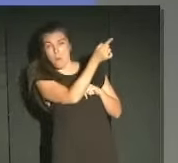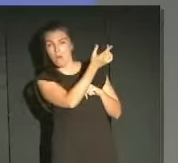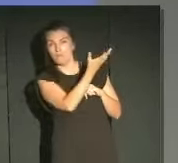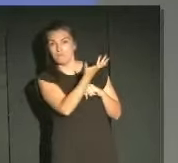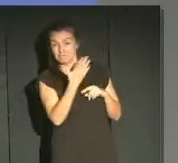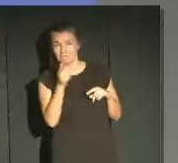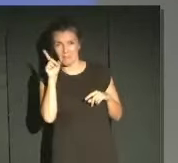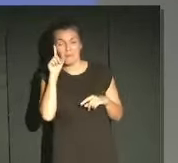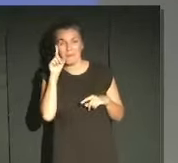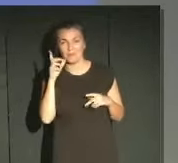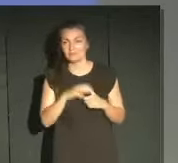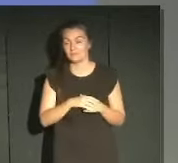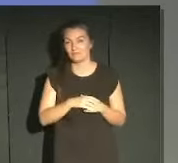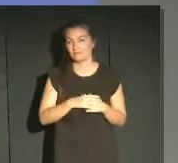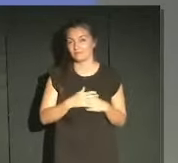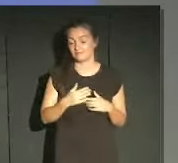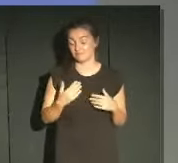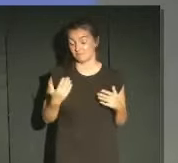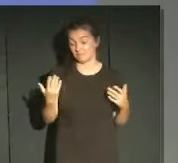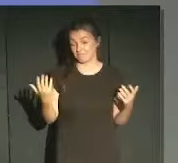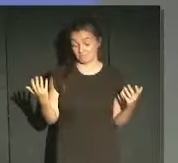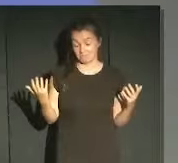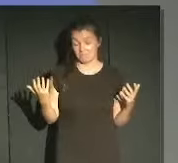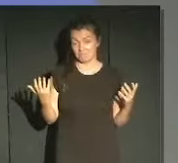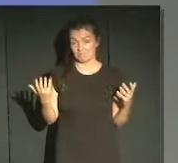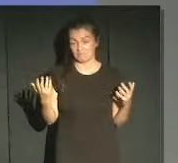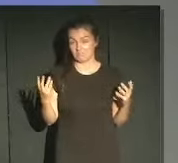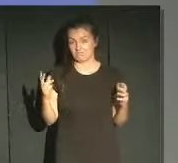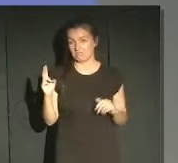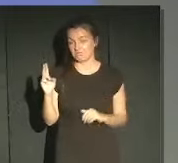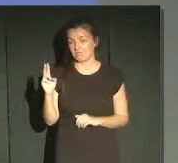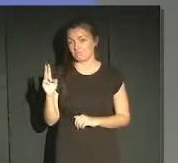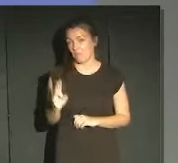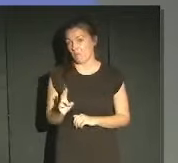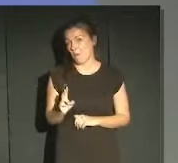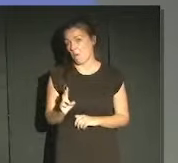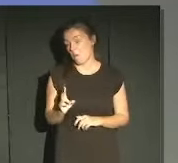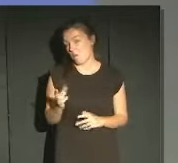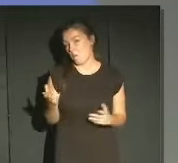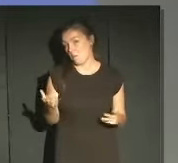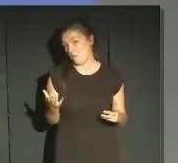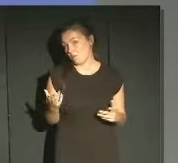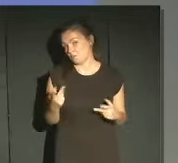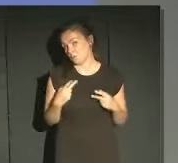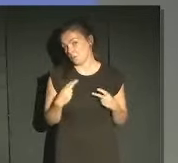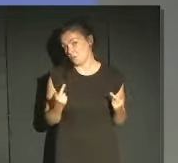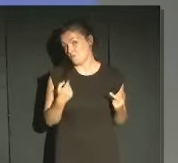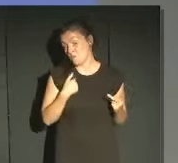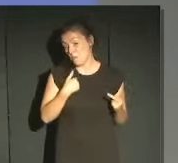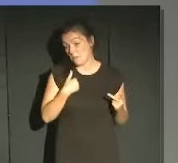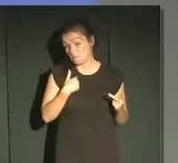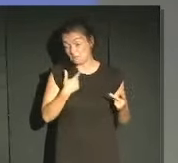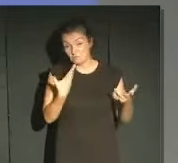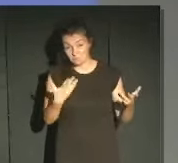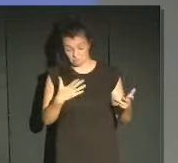honnête je ne me considère pas véritablement comme